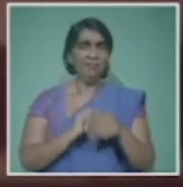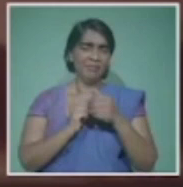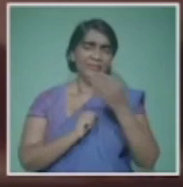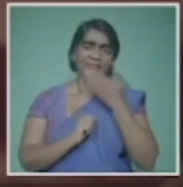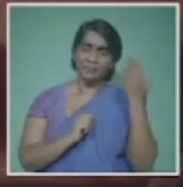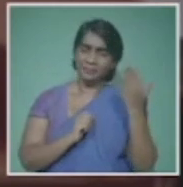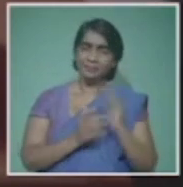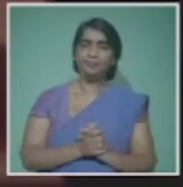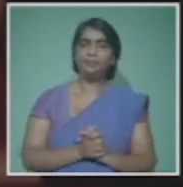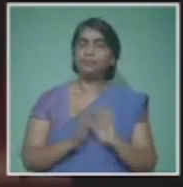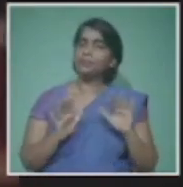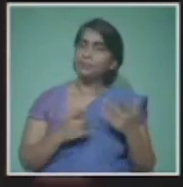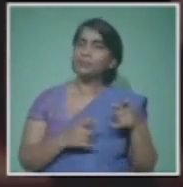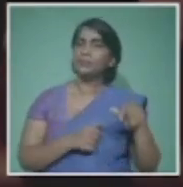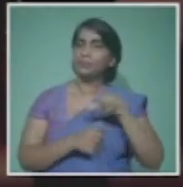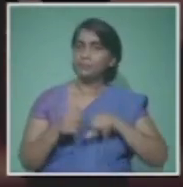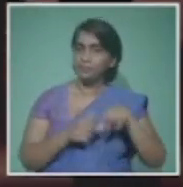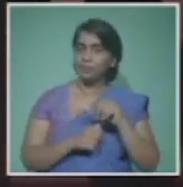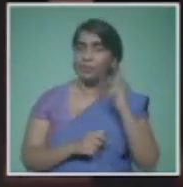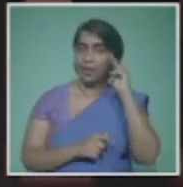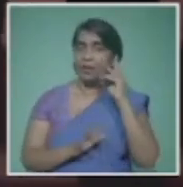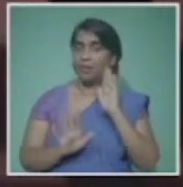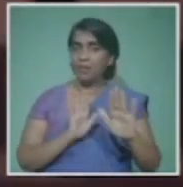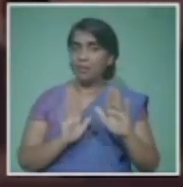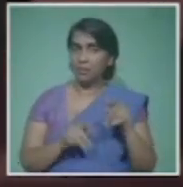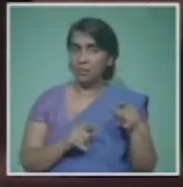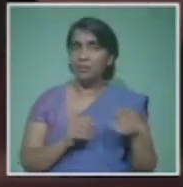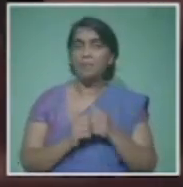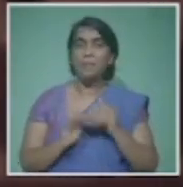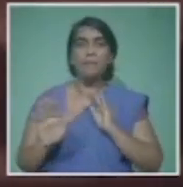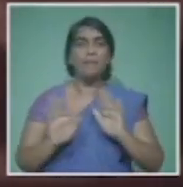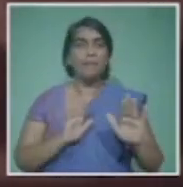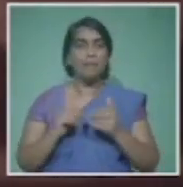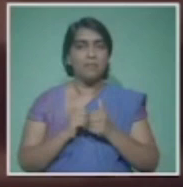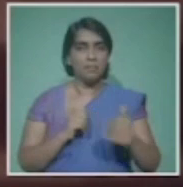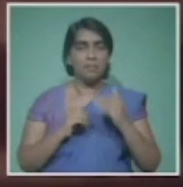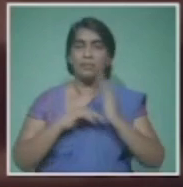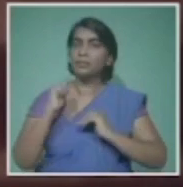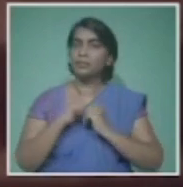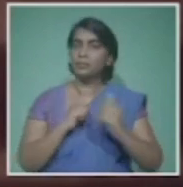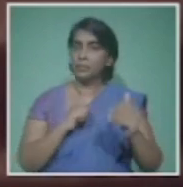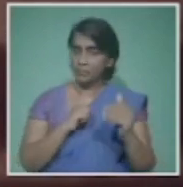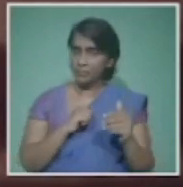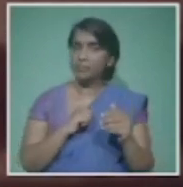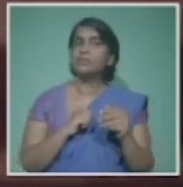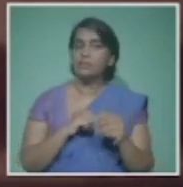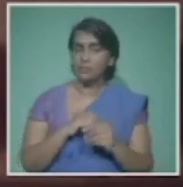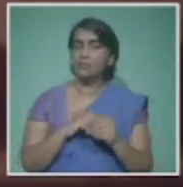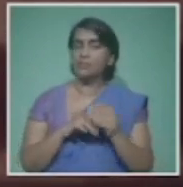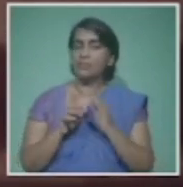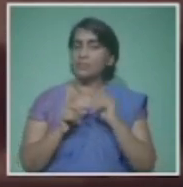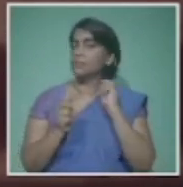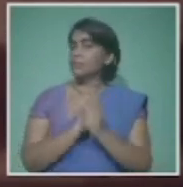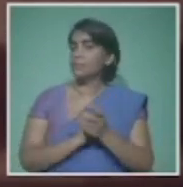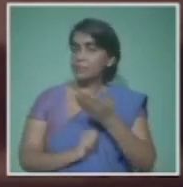pulua. Yang netna memahami itu nih ke kalau mana kerne, paripalne karena kramewe dewalta, ada alat bu benas